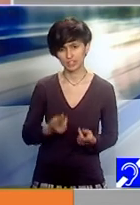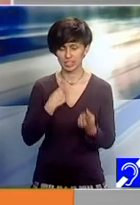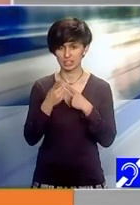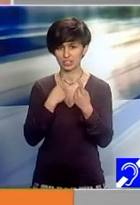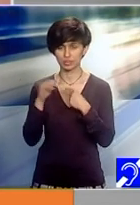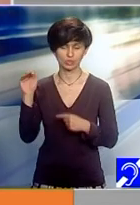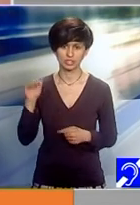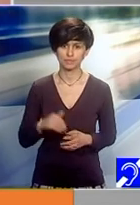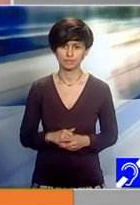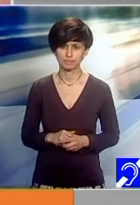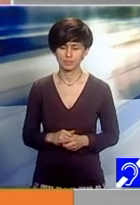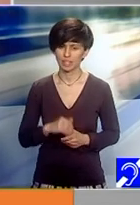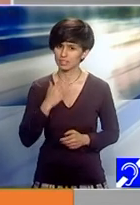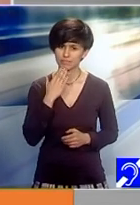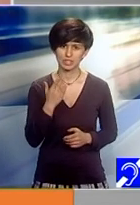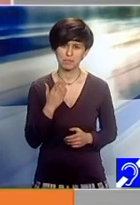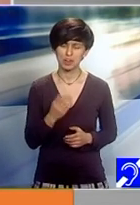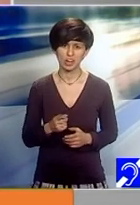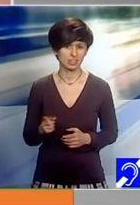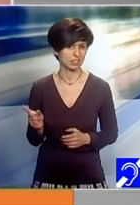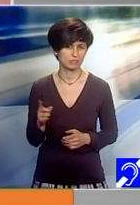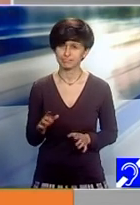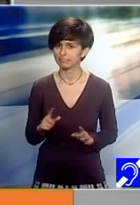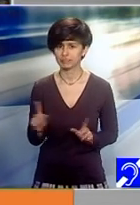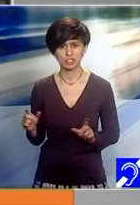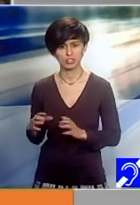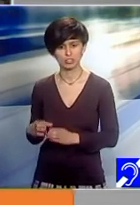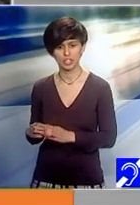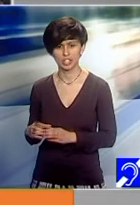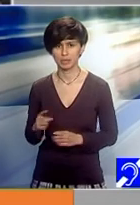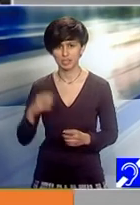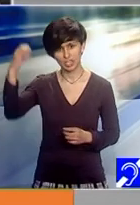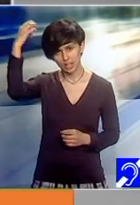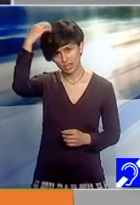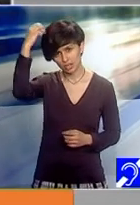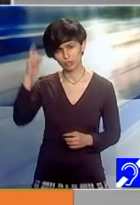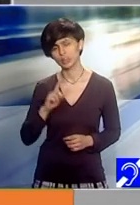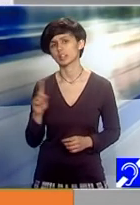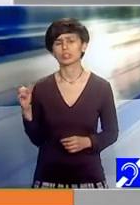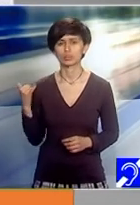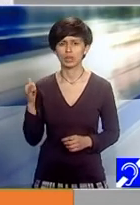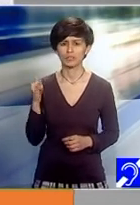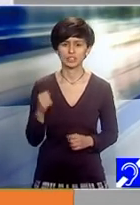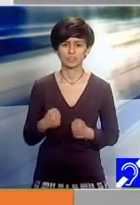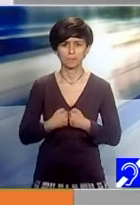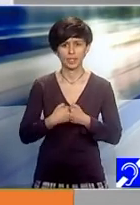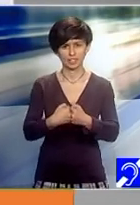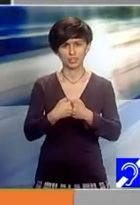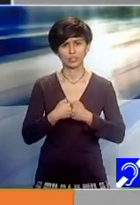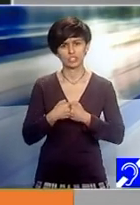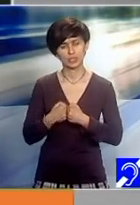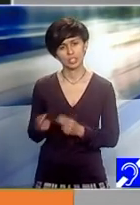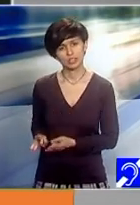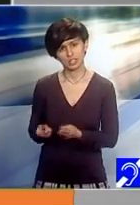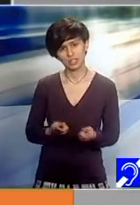nici astăzi, nici o echipă din partea guvernului nu a binevoit să vină la negocieri sau să invite un